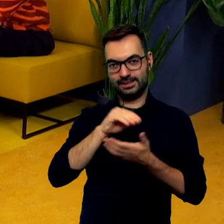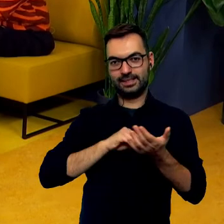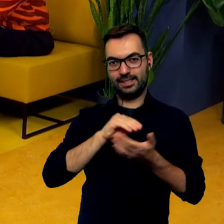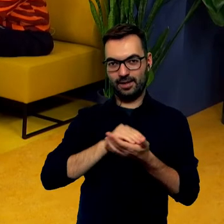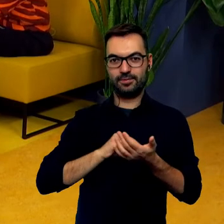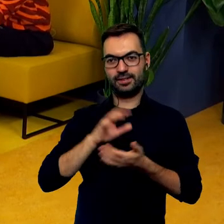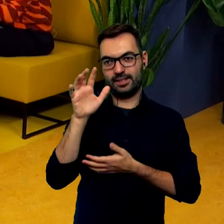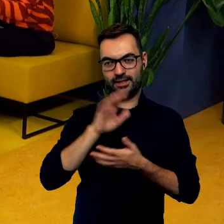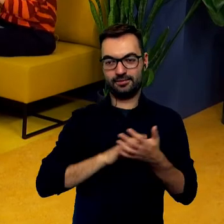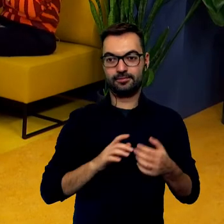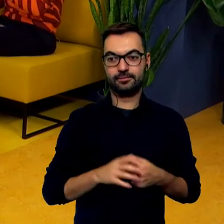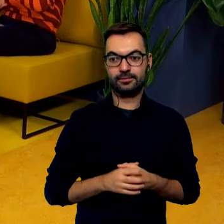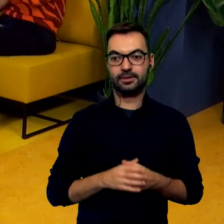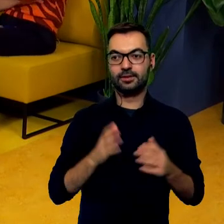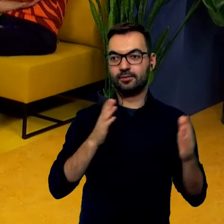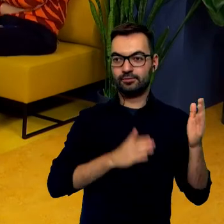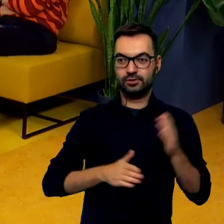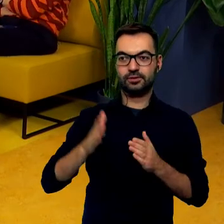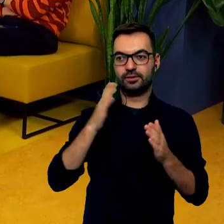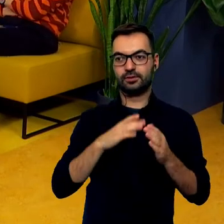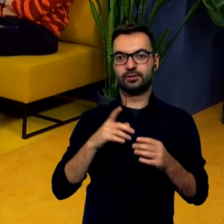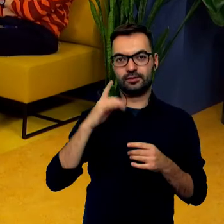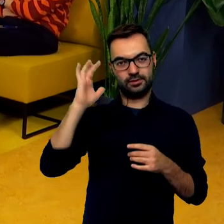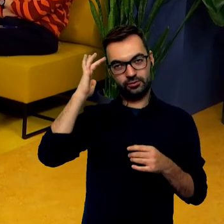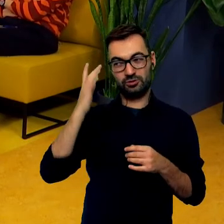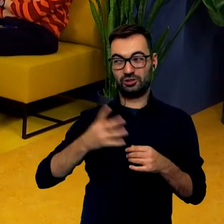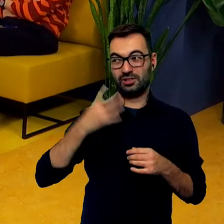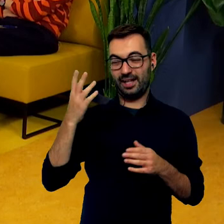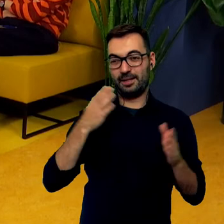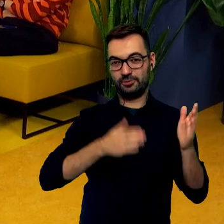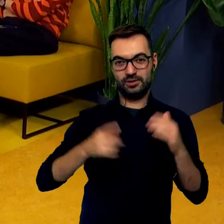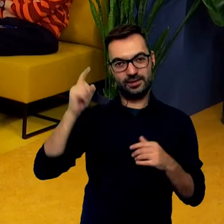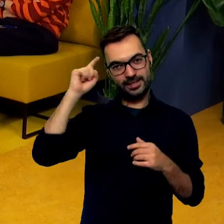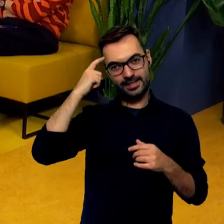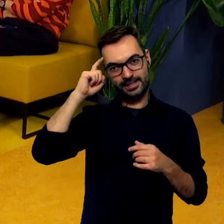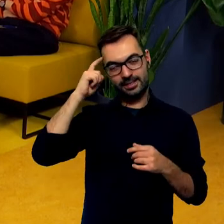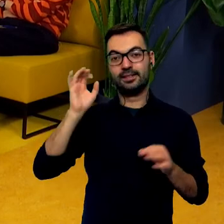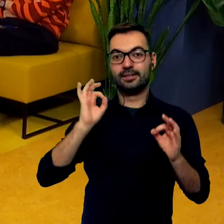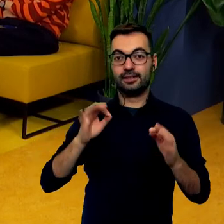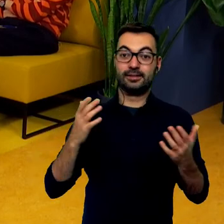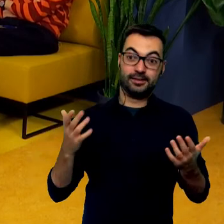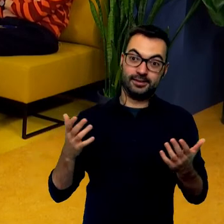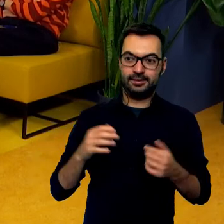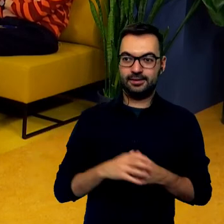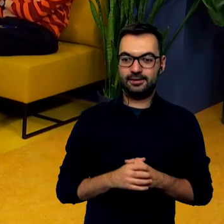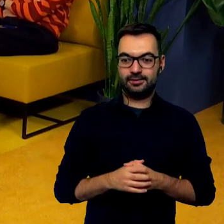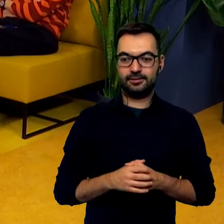to napisałem. Przygotowałem się do tego w sumie w głowie 4 lata, no a teraz no,